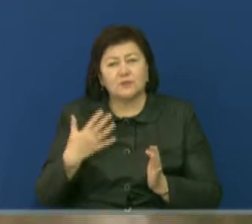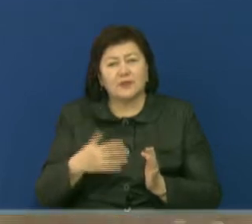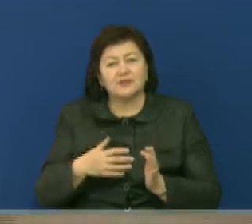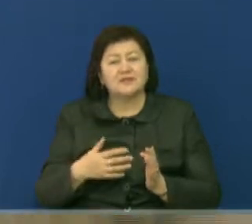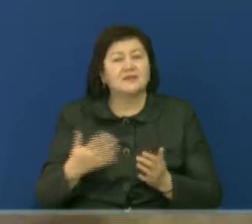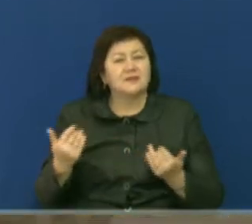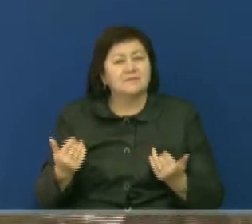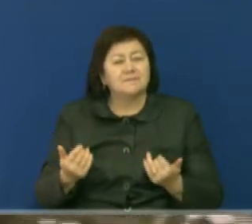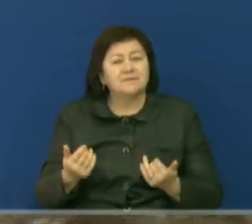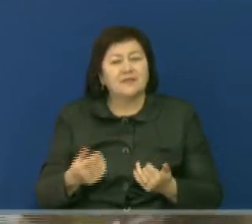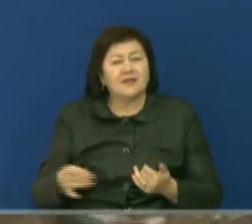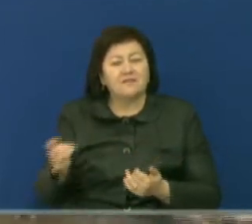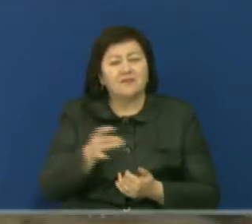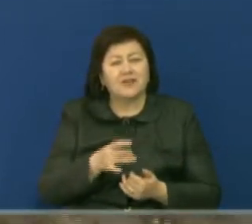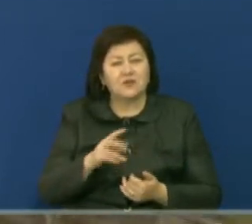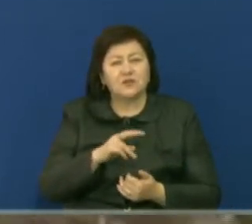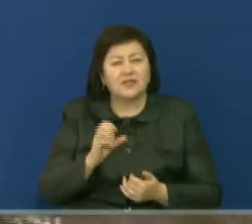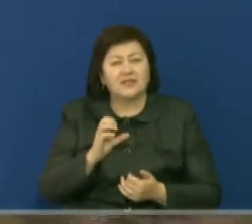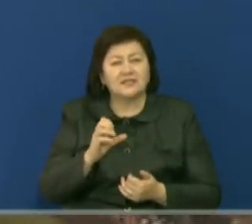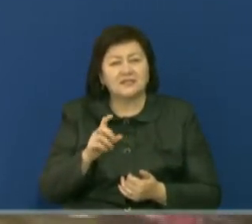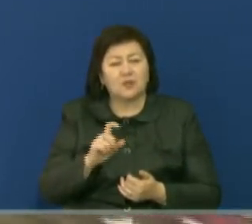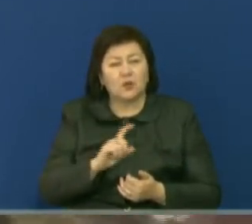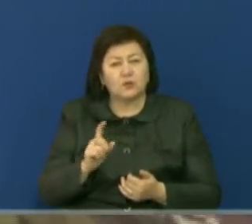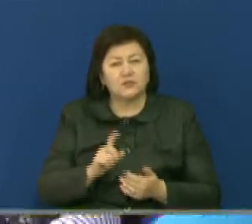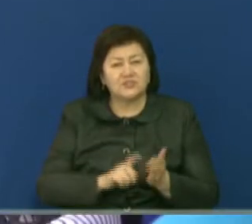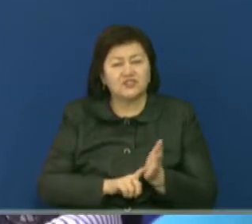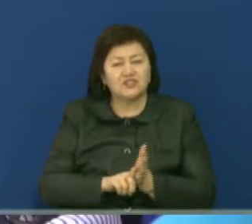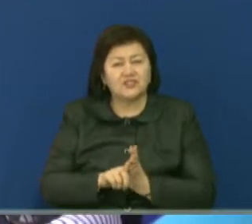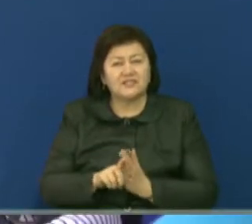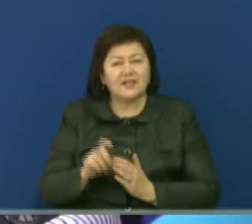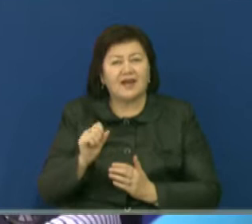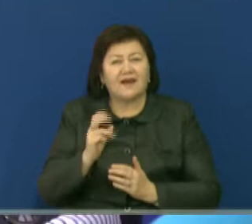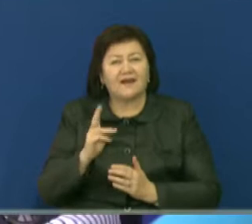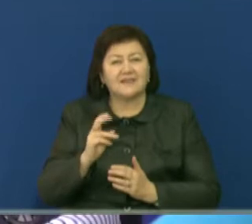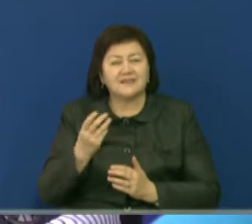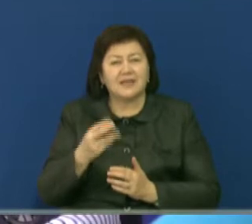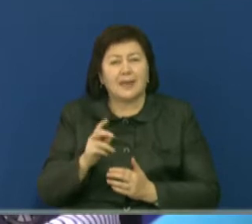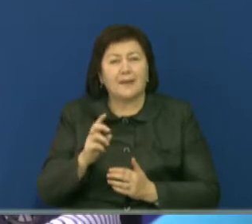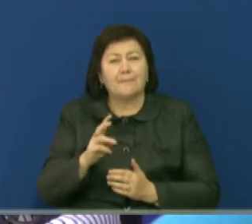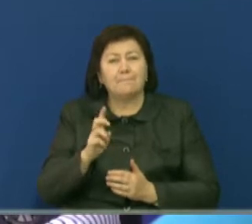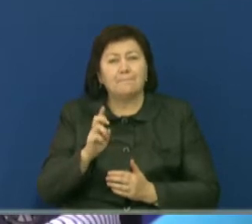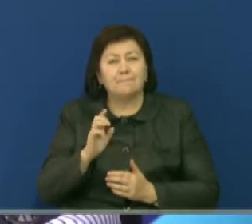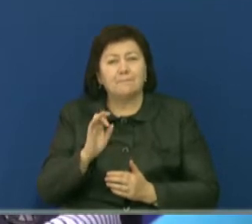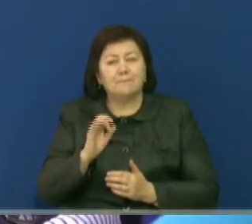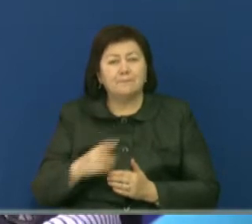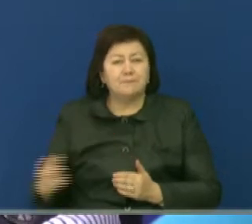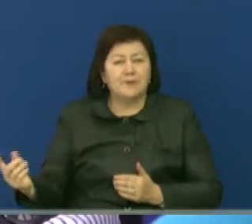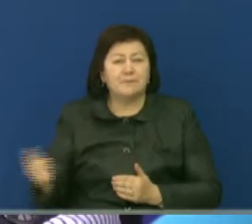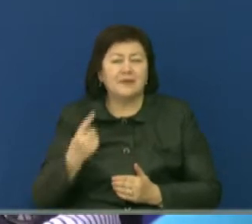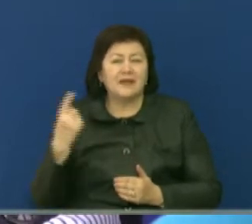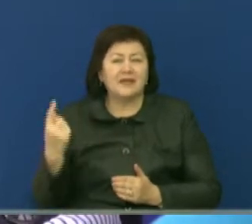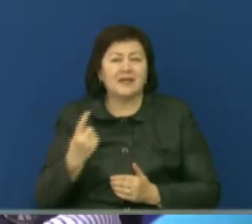8-775-645-64-49. В районе Лесхоз, города Ридер, стартовала акция помощи. Создан специальный фонд «Берлик», открыт счет. Сотрудники всех